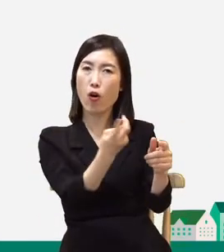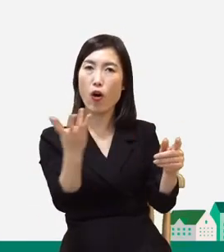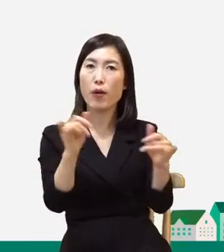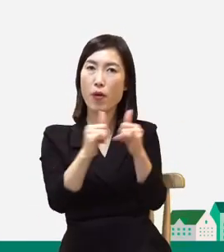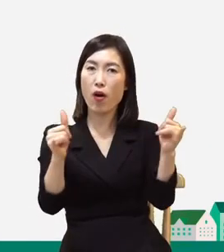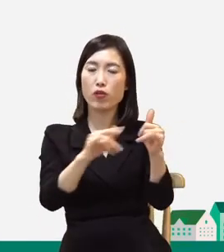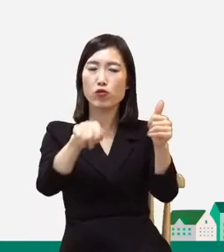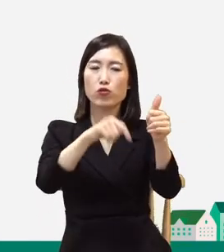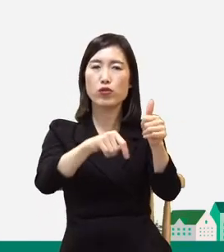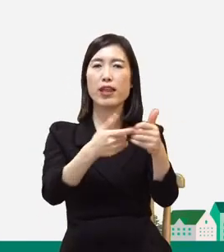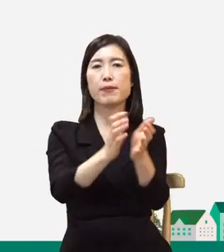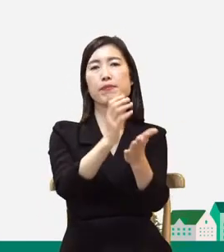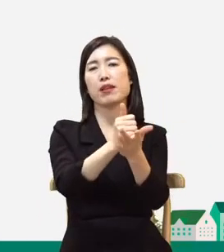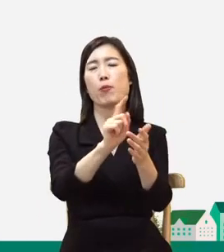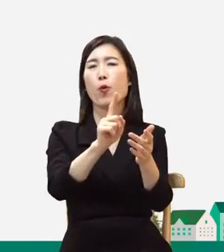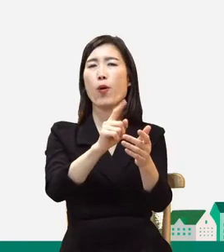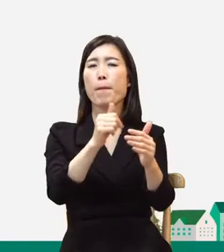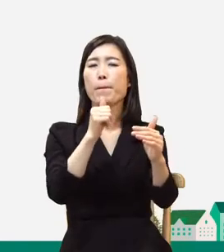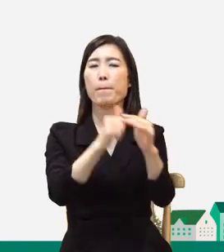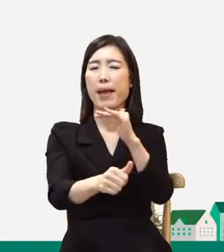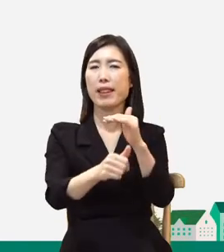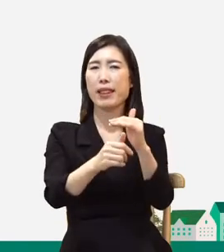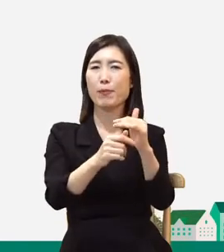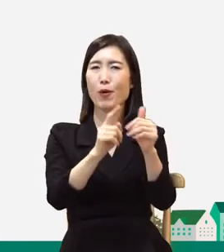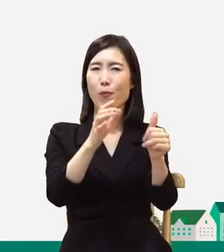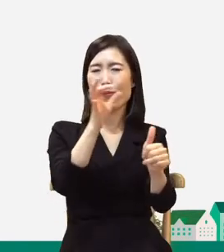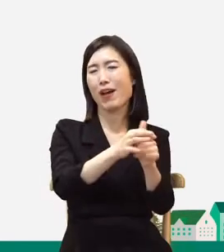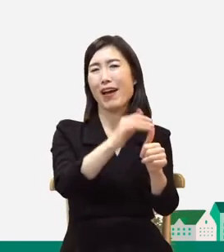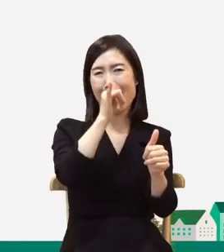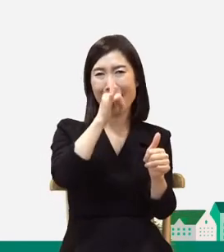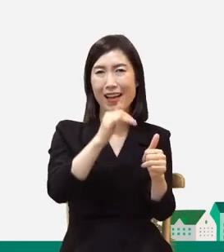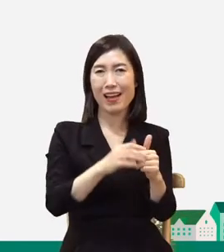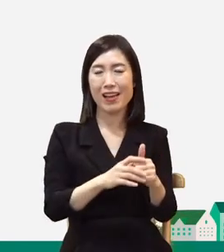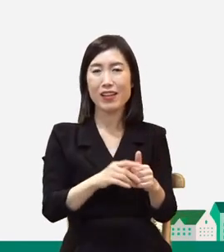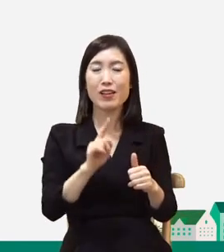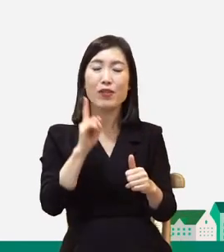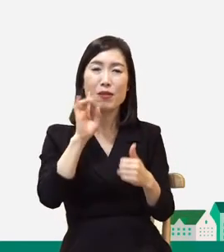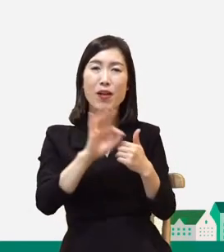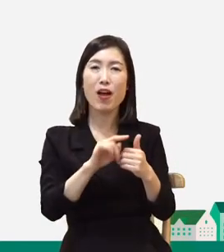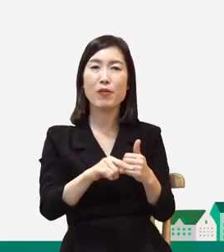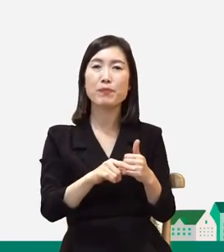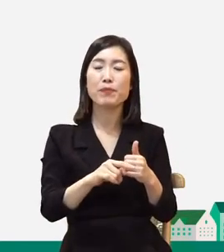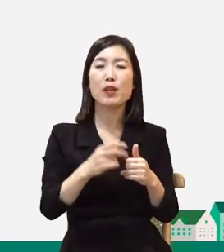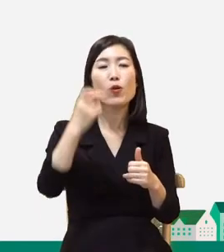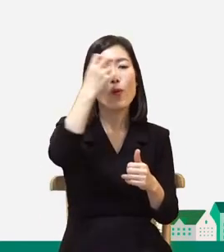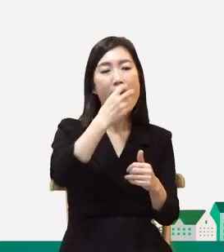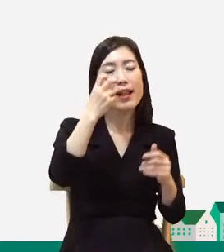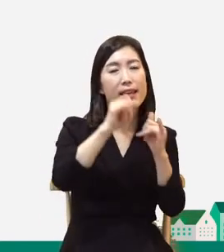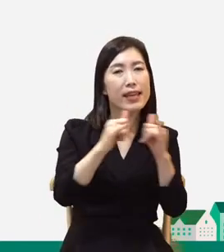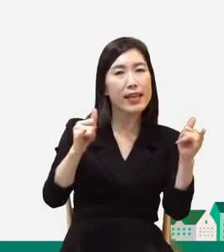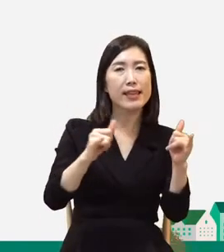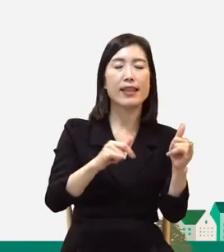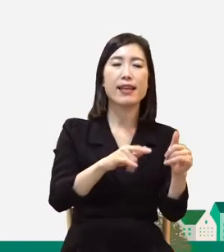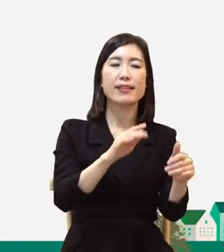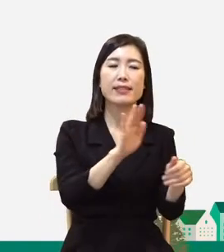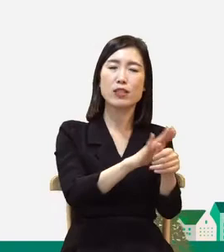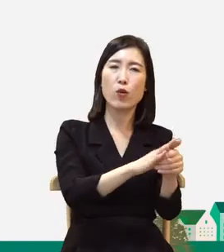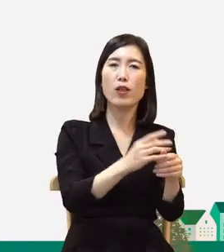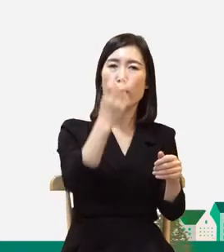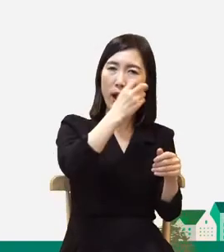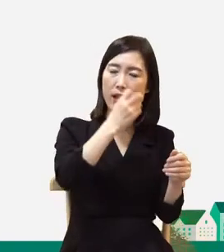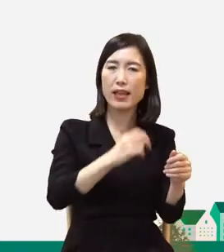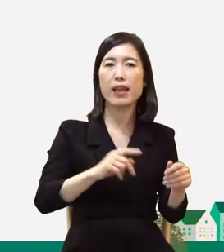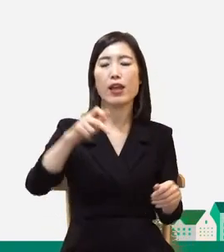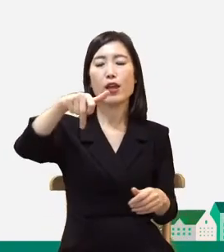들면 활동 지원사는 입주민의 생활을 관리하는 사람, 그리고 코디네이터는 활동 지원사의